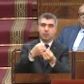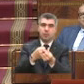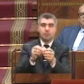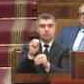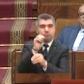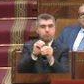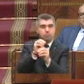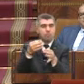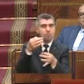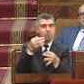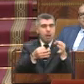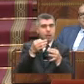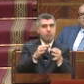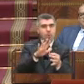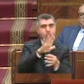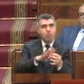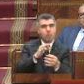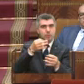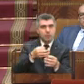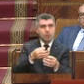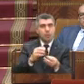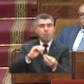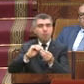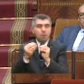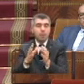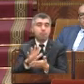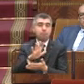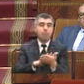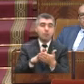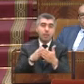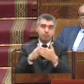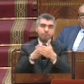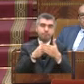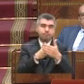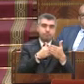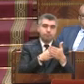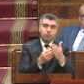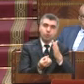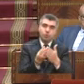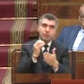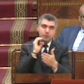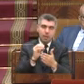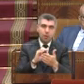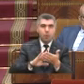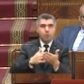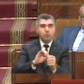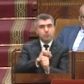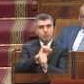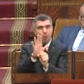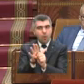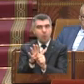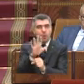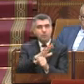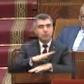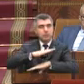القضائيه وضمان تاقلمها مع الاكراهات والصعوبات المطروحه بما فيها تحديد الأمن الصحي بأبعادها الهيكلية والتنظيمية